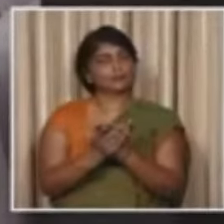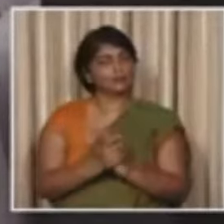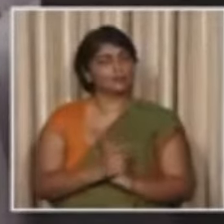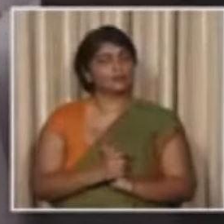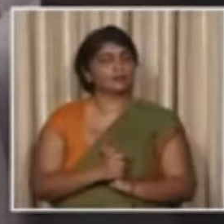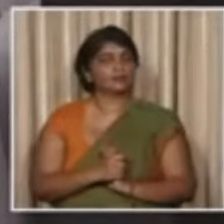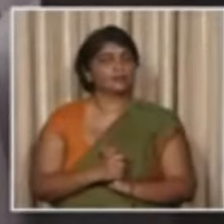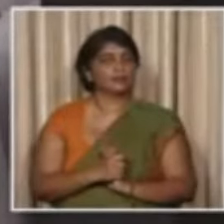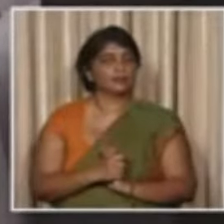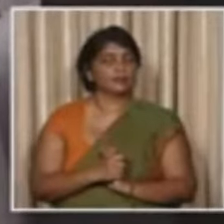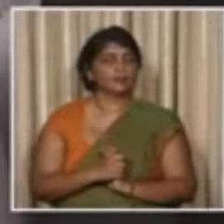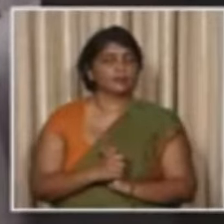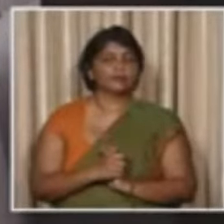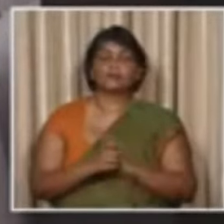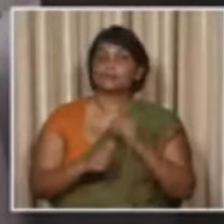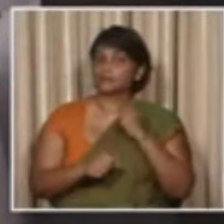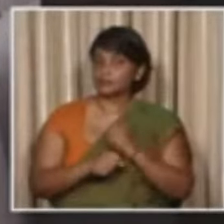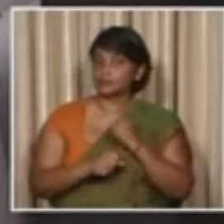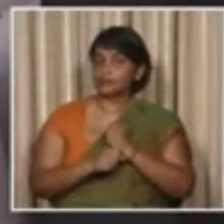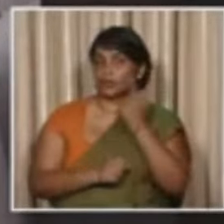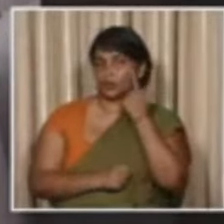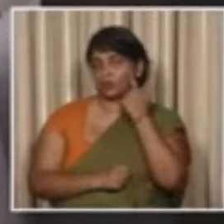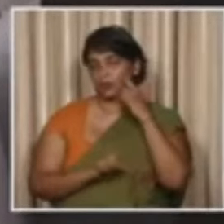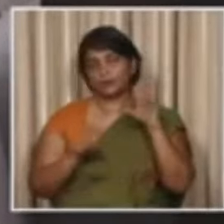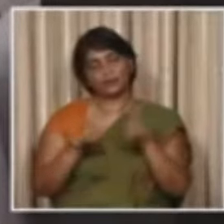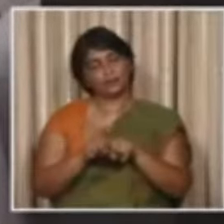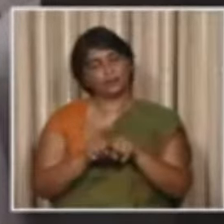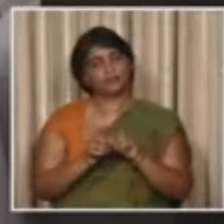කරනවා රජයේ දැන ගැනීම පිණිස.